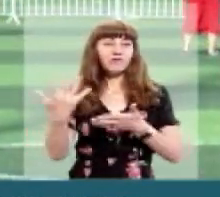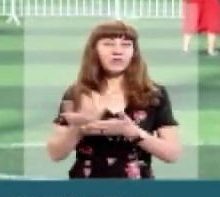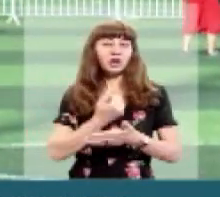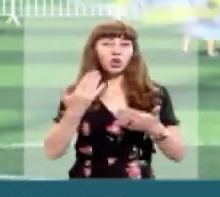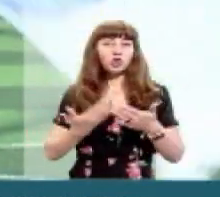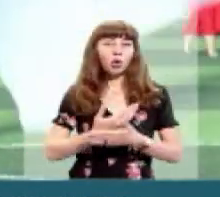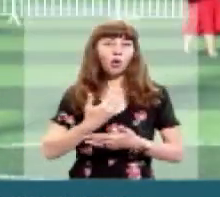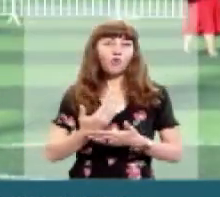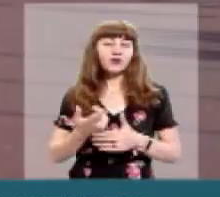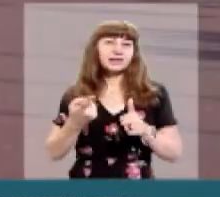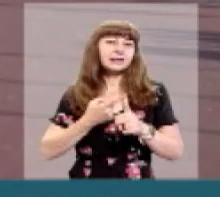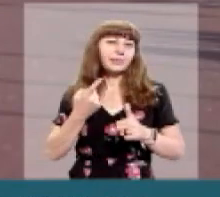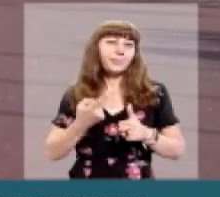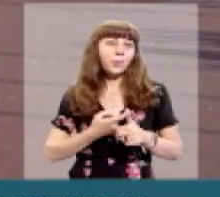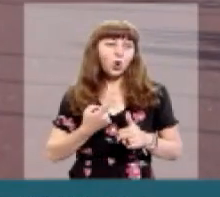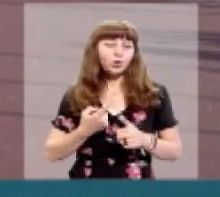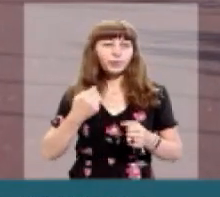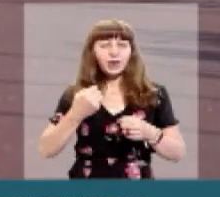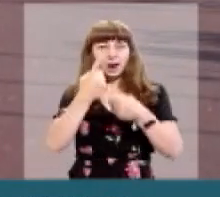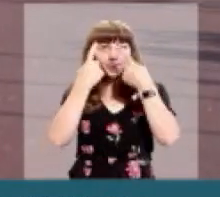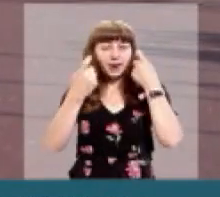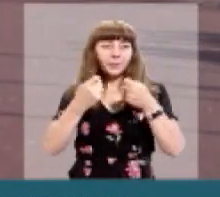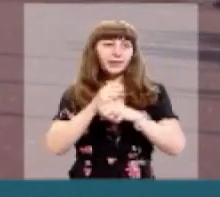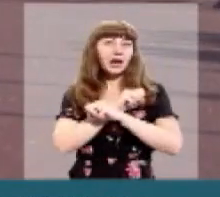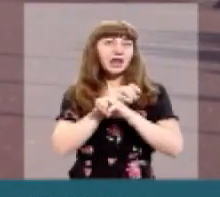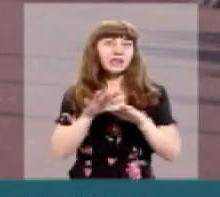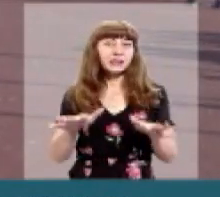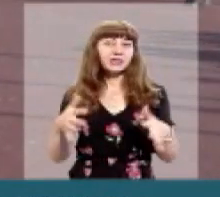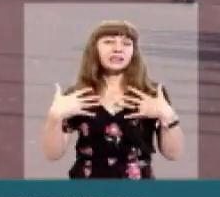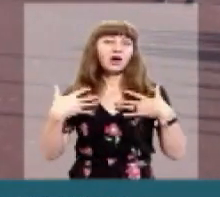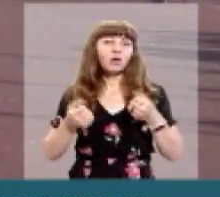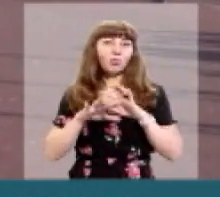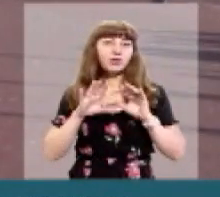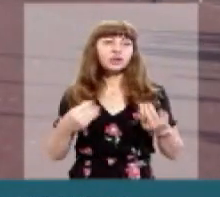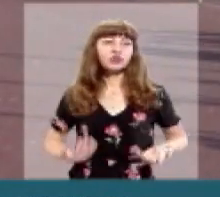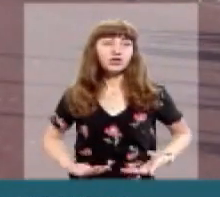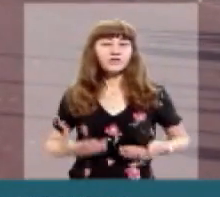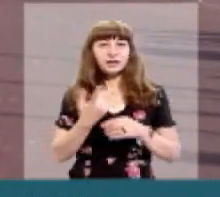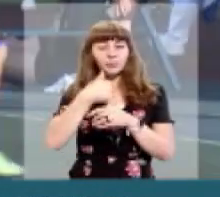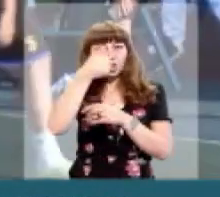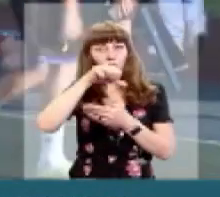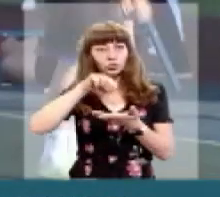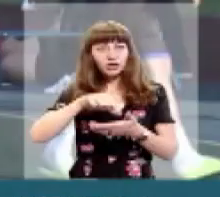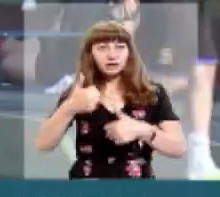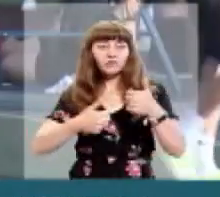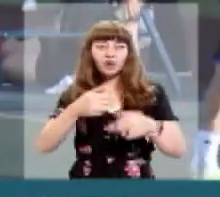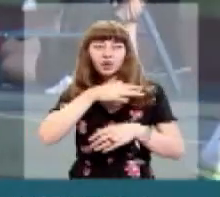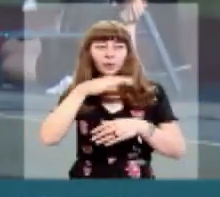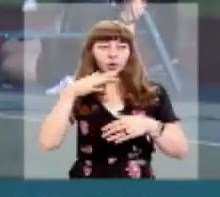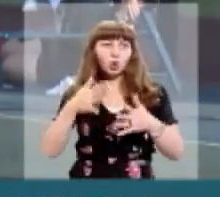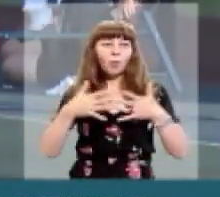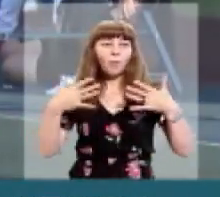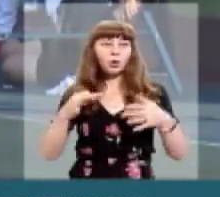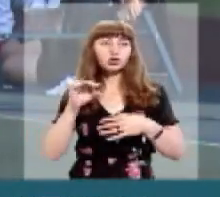салауатты өмір салтын насихаттау. Ұйымдастырушылардың сөзінше, биыл турнирге қатысушылардың саны әлдеқайда көп. Аудандық, қалалық